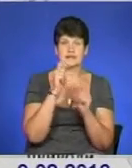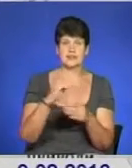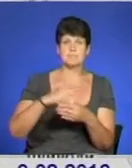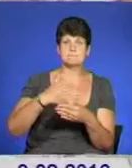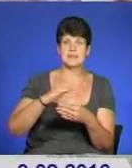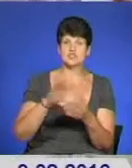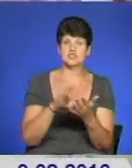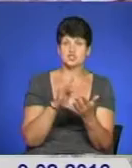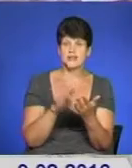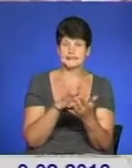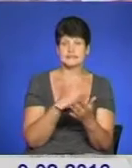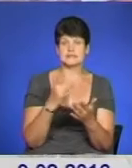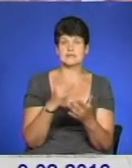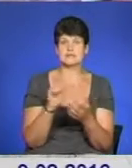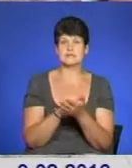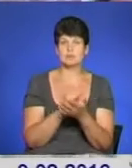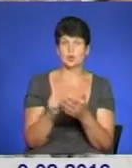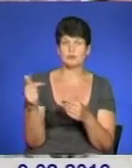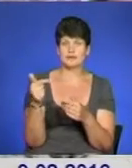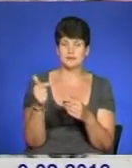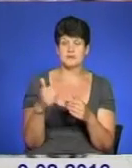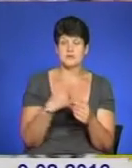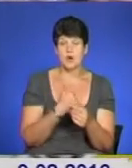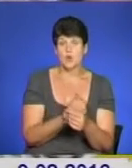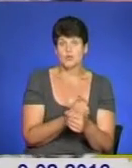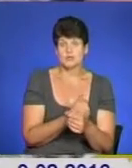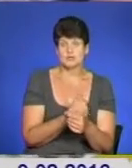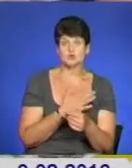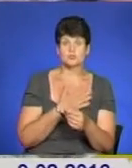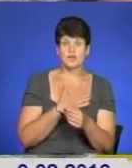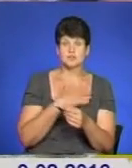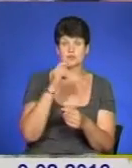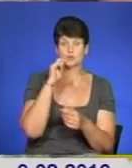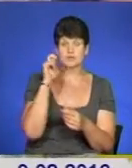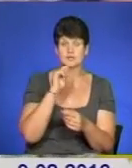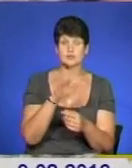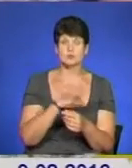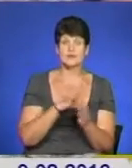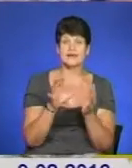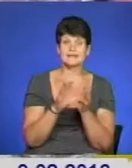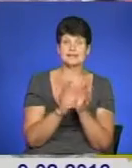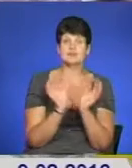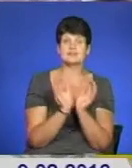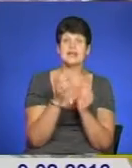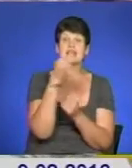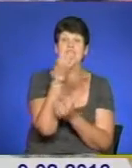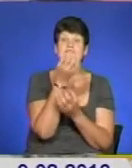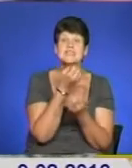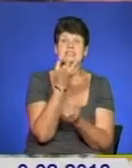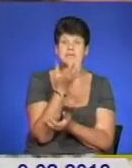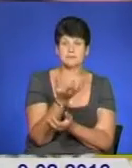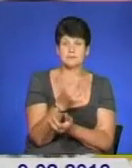та грамотами зараз підвищуються тарифи Я б хотіла щоб в нашій країні жили такі нещо зберігаючі квіти щоб були